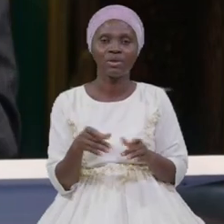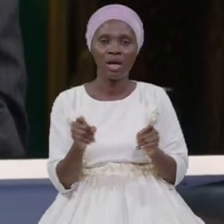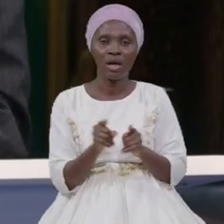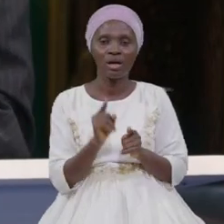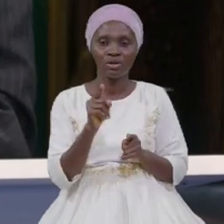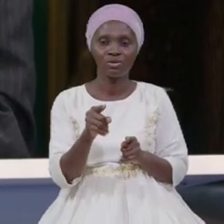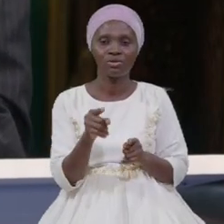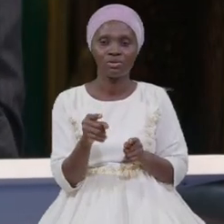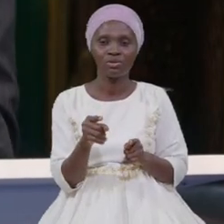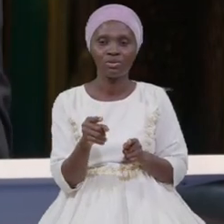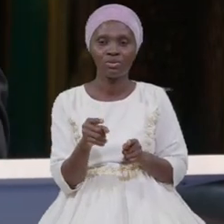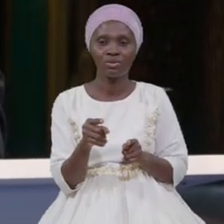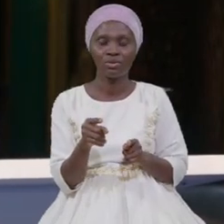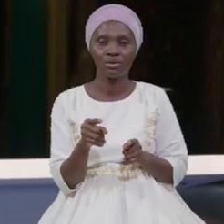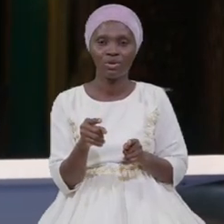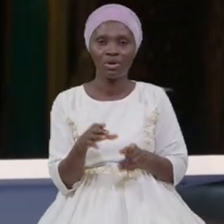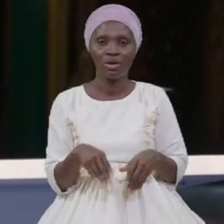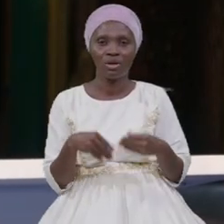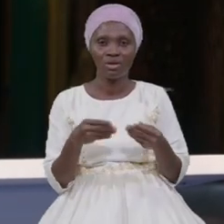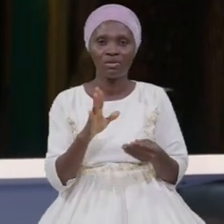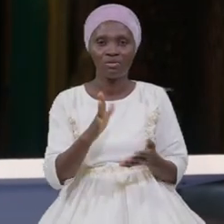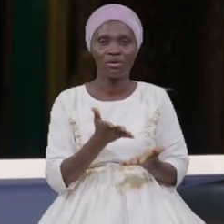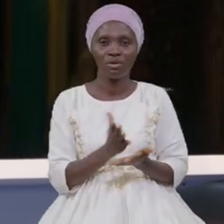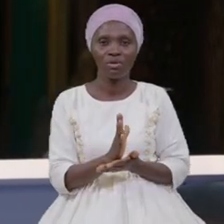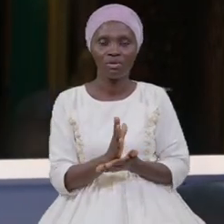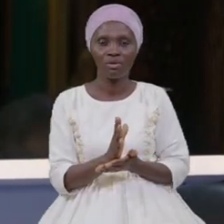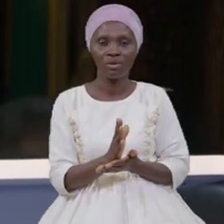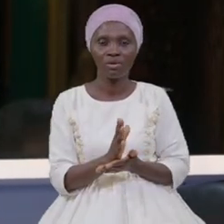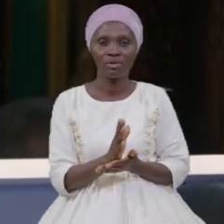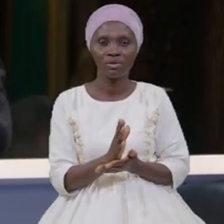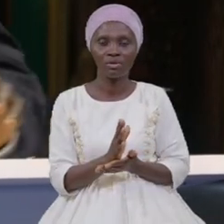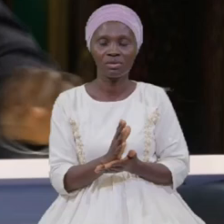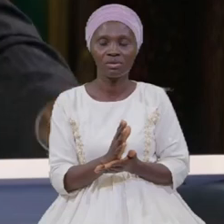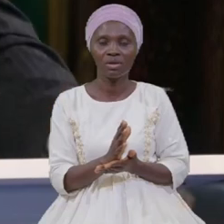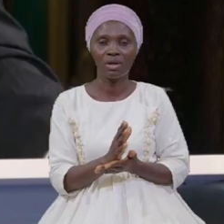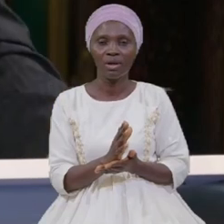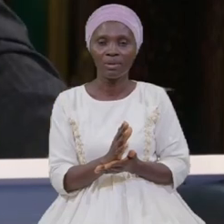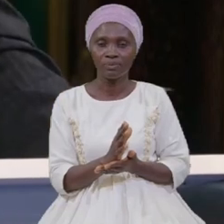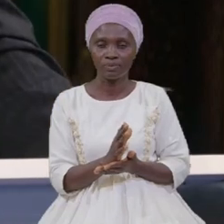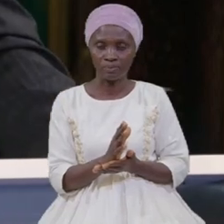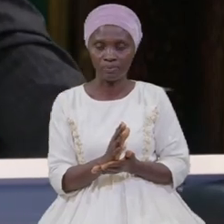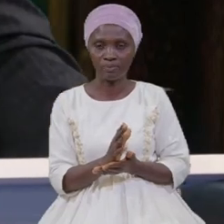coopérez avec les conseillers.